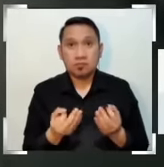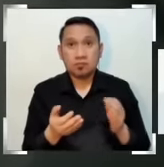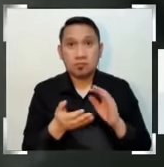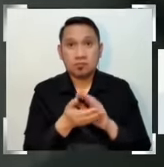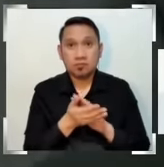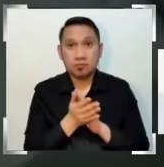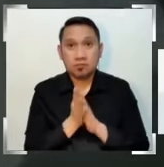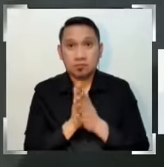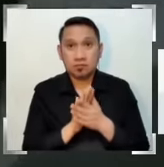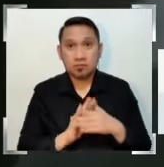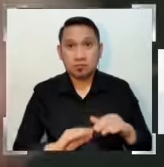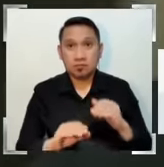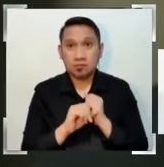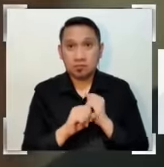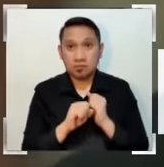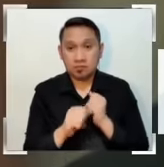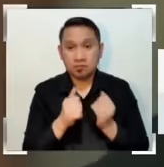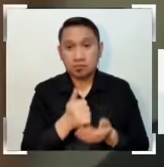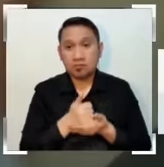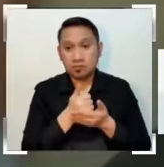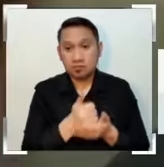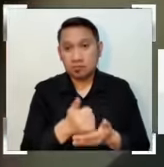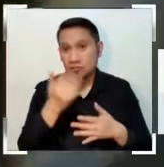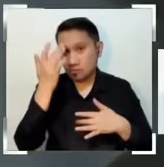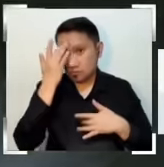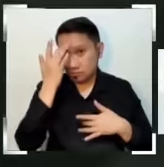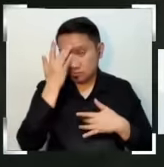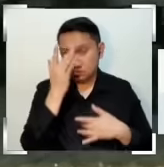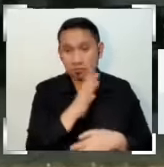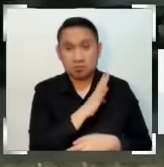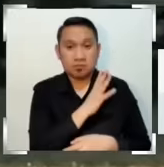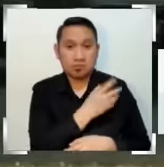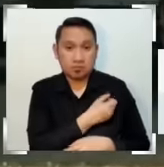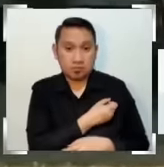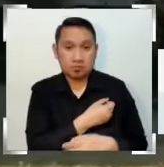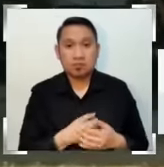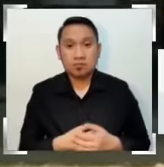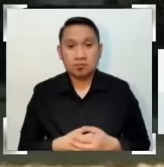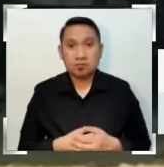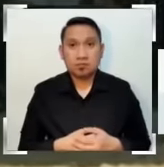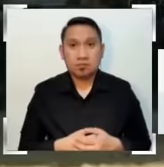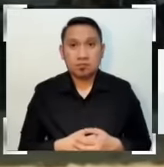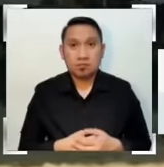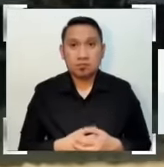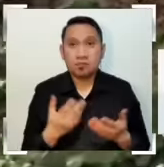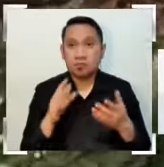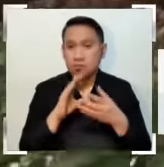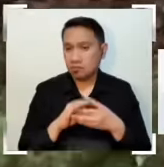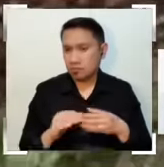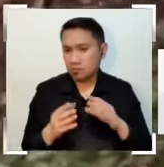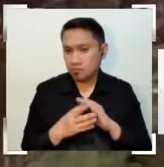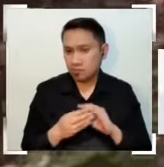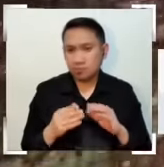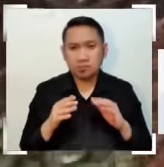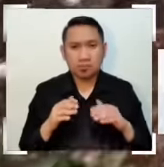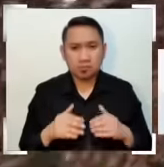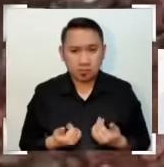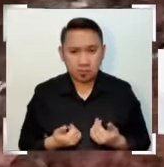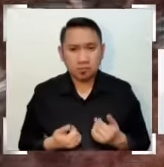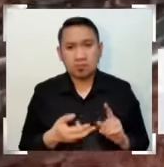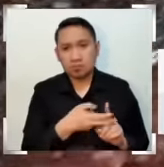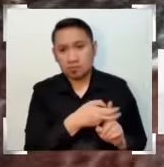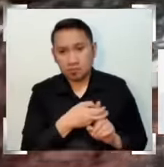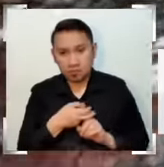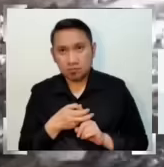na tumutulong sa mga may sakit na Palestino sa Gaza. Doon niya ikinuwento kung paano siya dinukot,